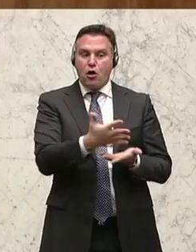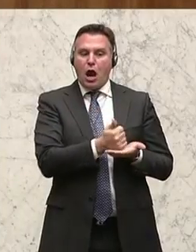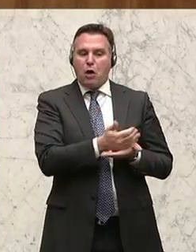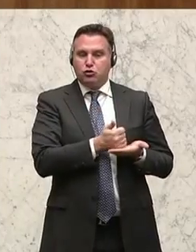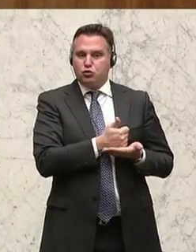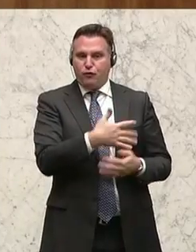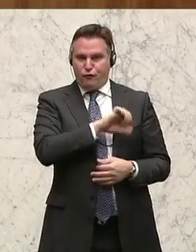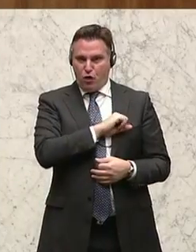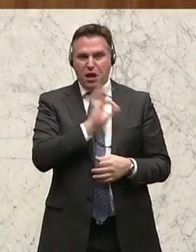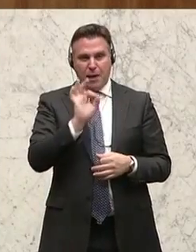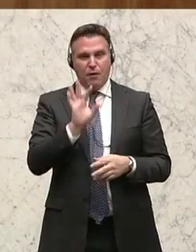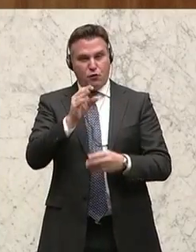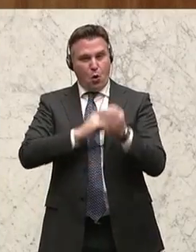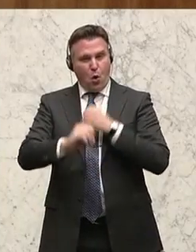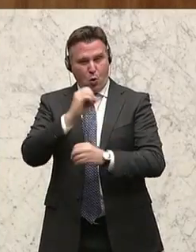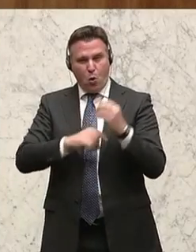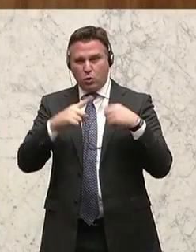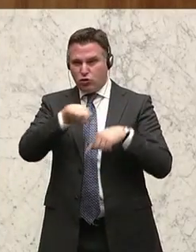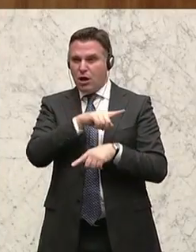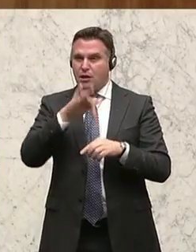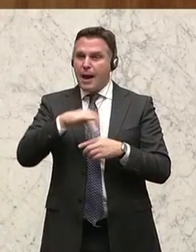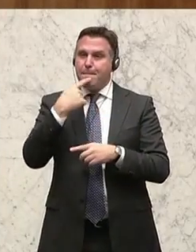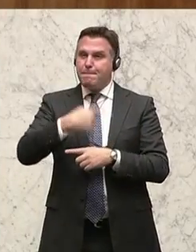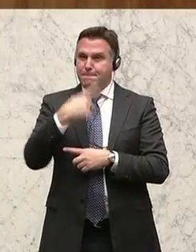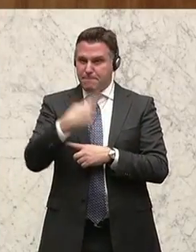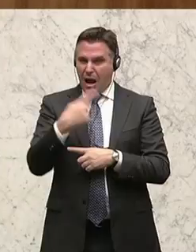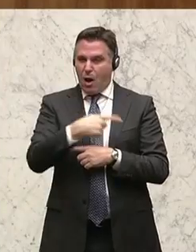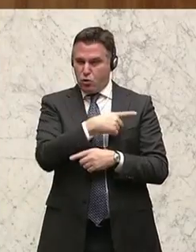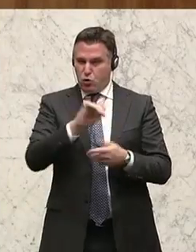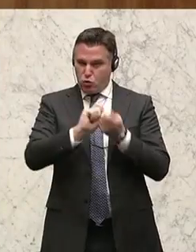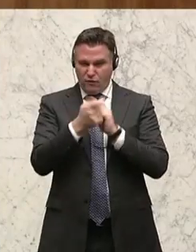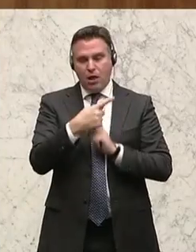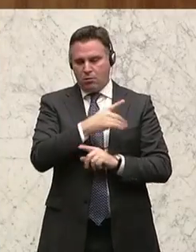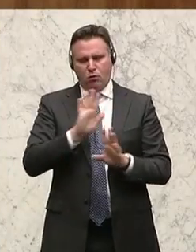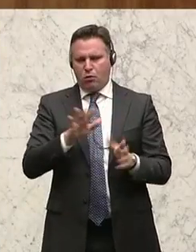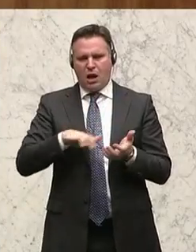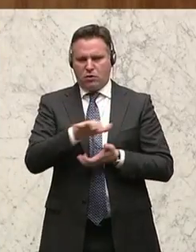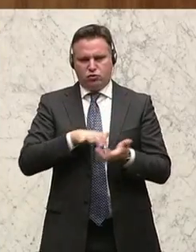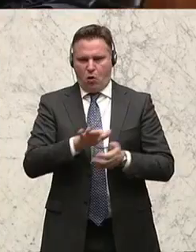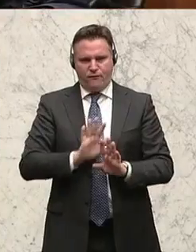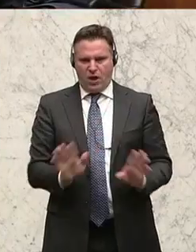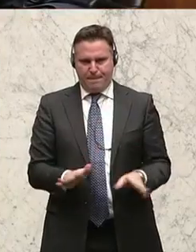ökologischer Sicht ist das Signal, das Sie mit dieser Mautnovelle gesendet haben, eine Katastrophe.